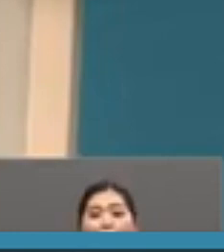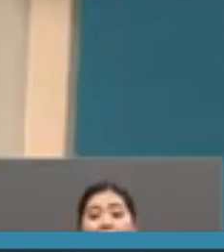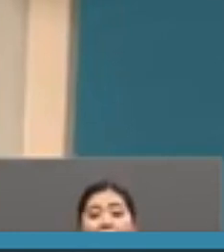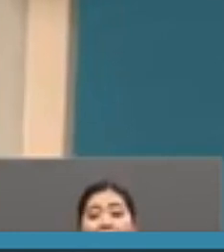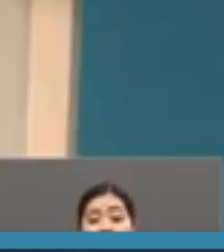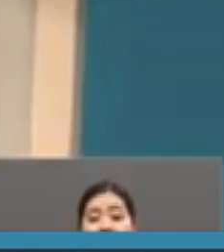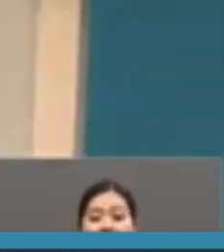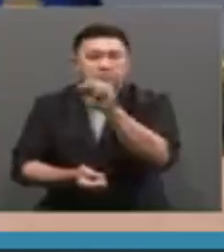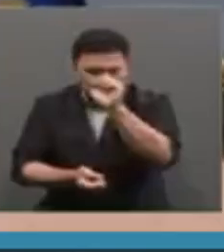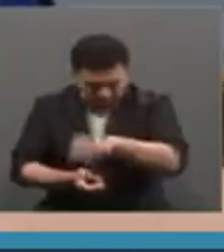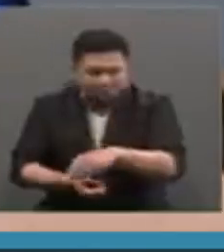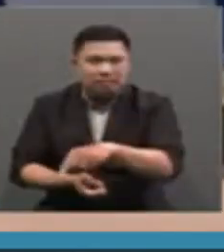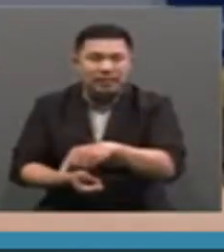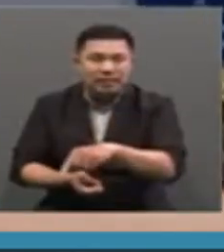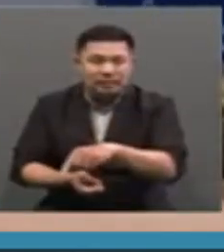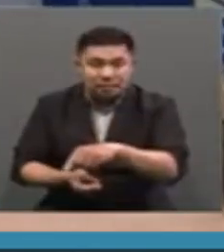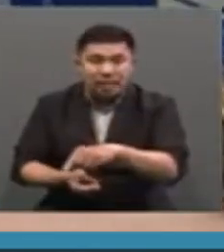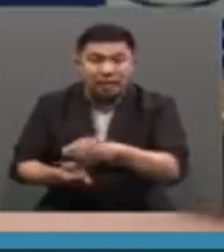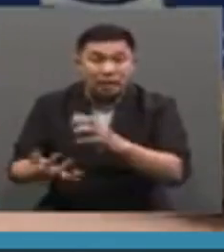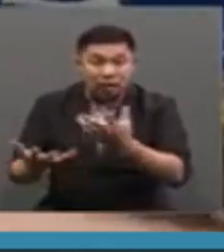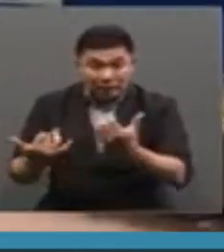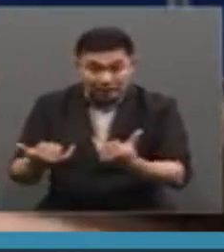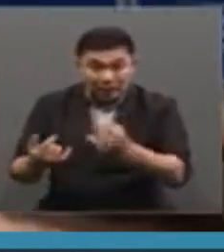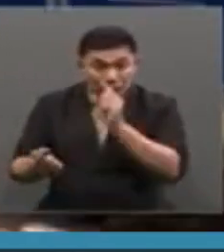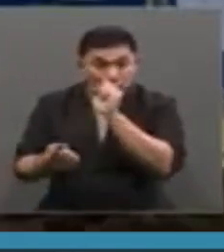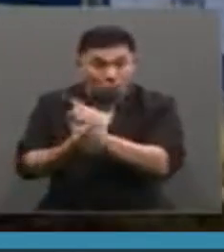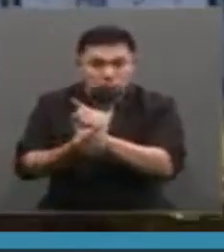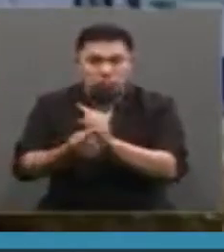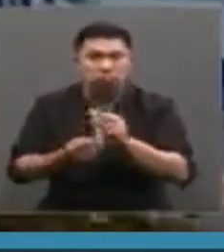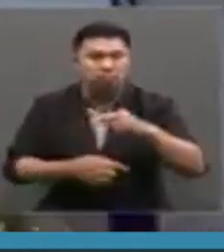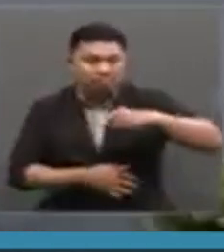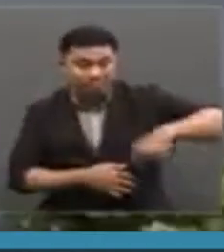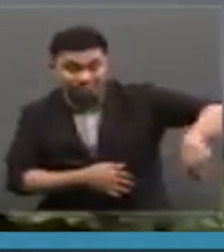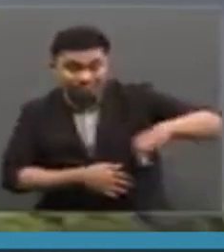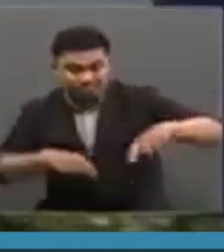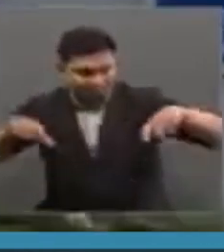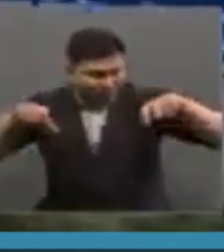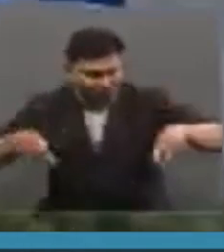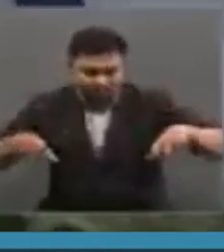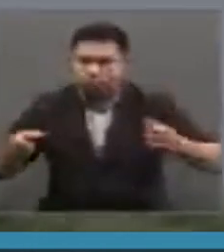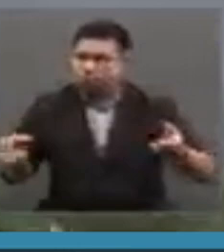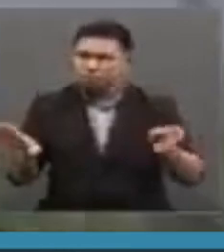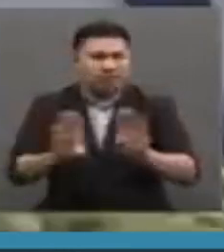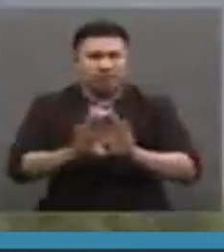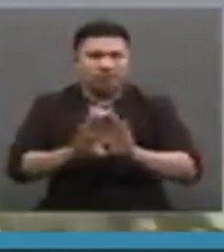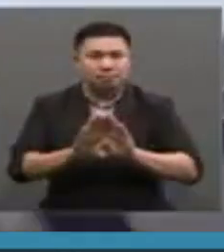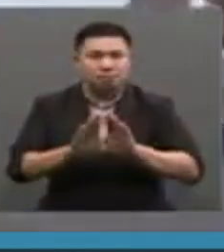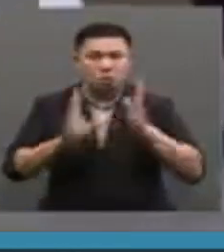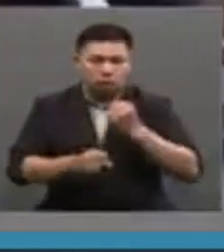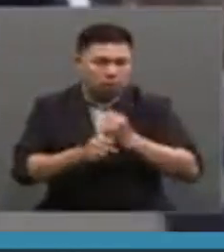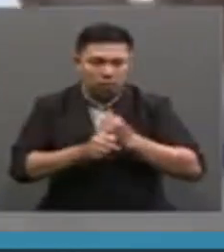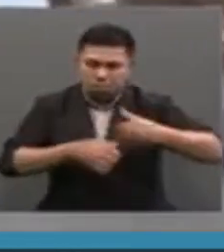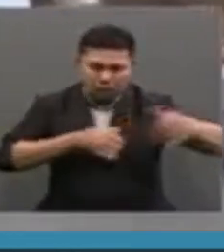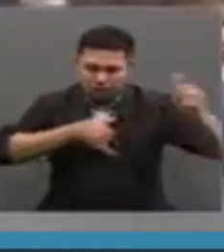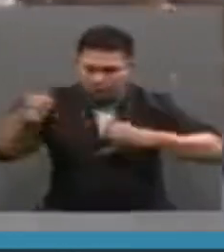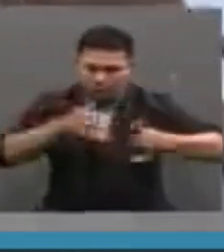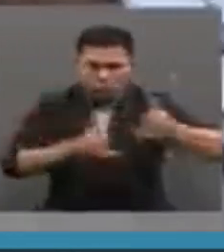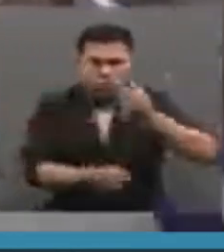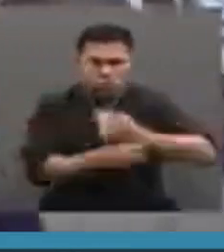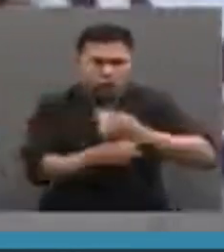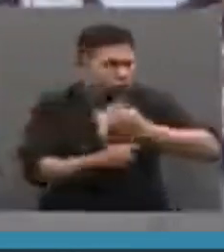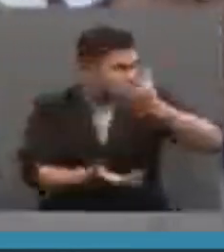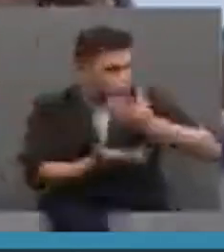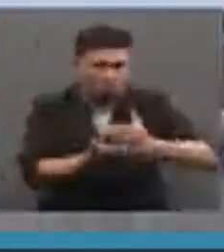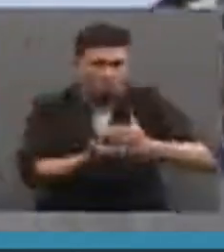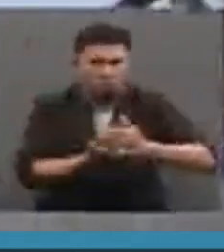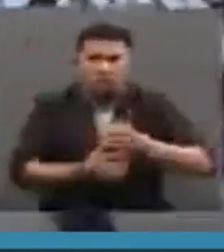สดุกัมมันตรังสีซีเซียม137ที่โรงงานหลอมเหล็กปราจีนบุรีซึ่งเบื้องต้นยืนยันไม่มีการกระจายของรังสีในบริเ